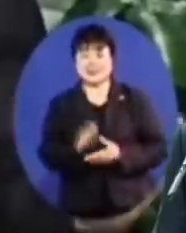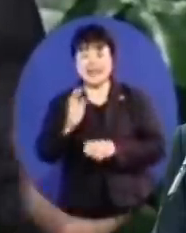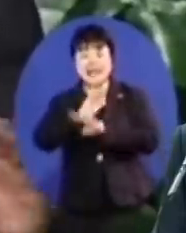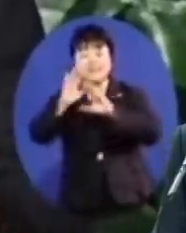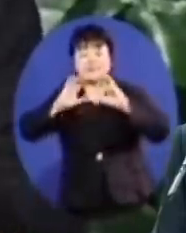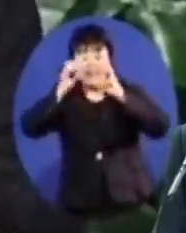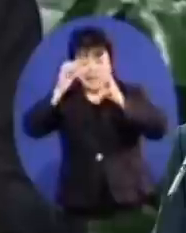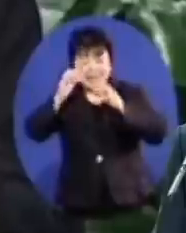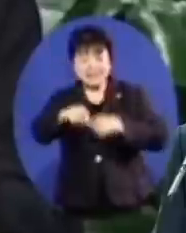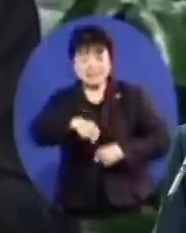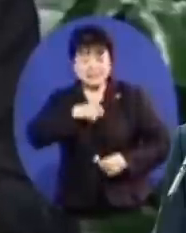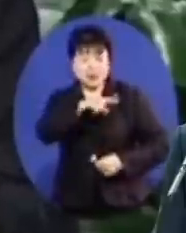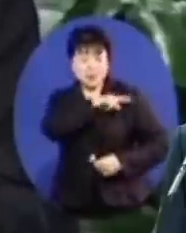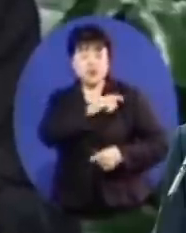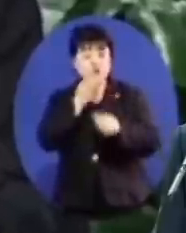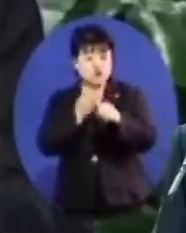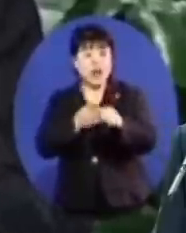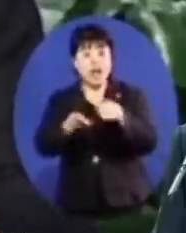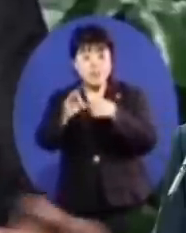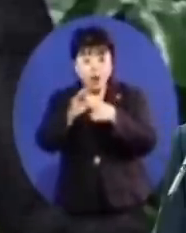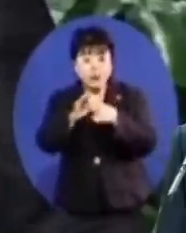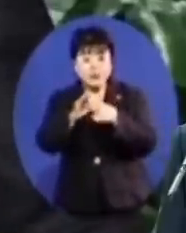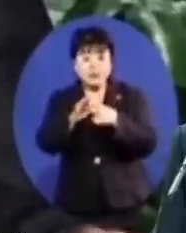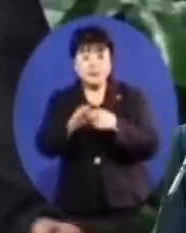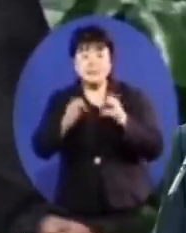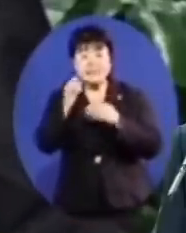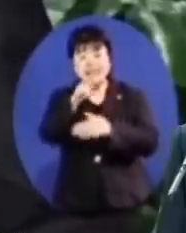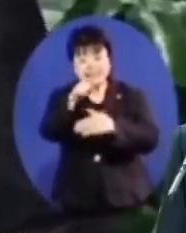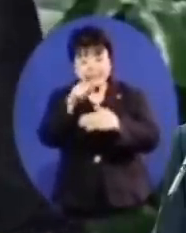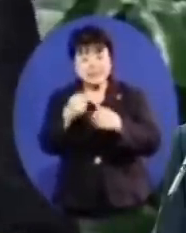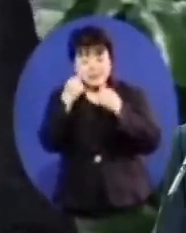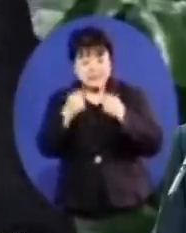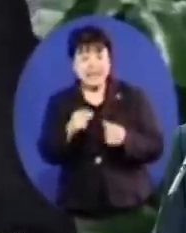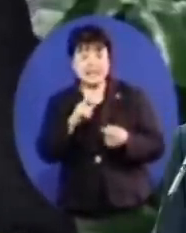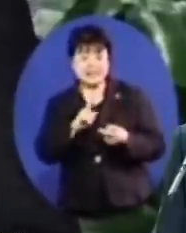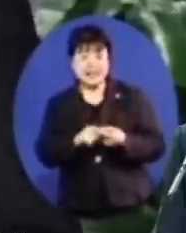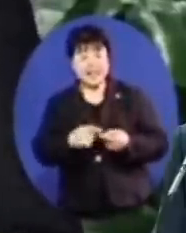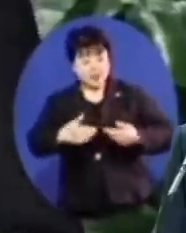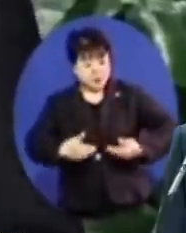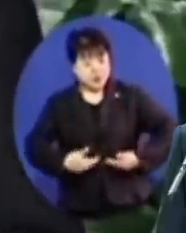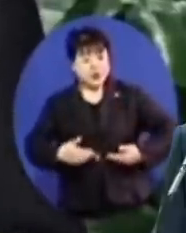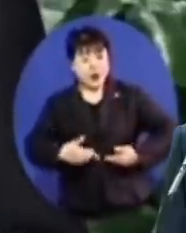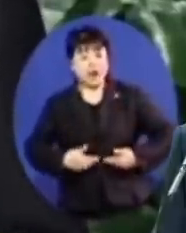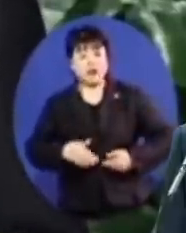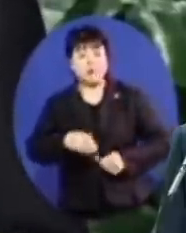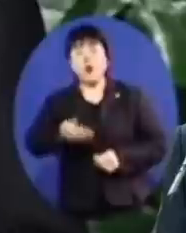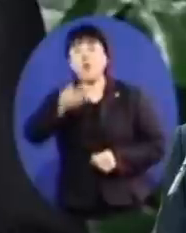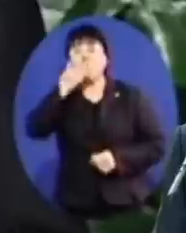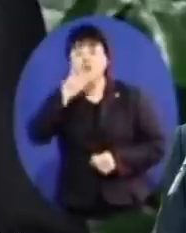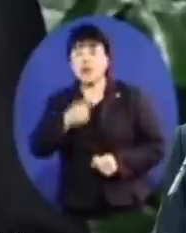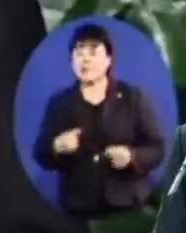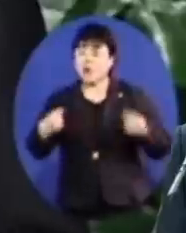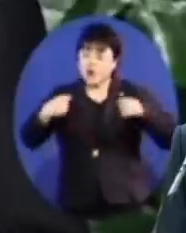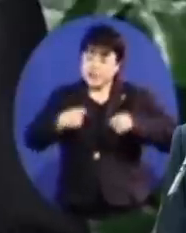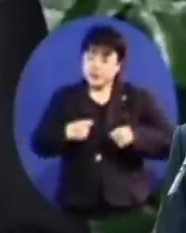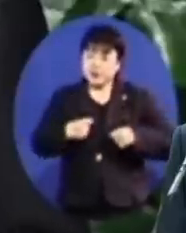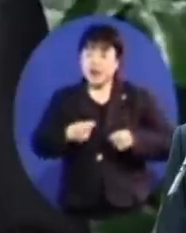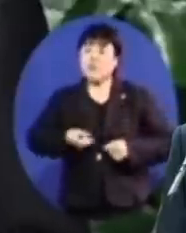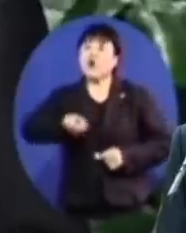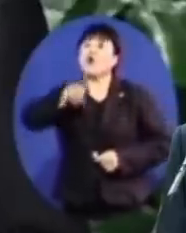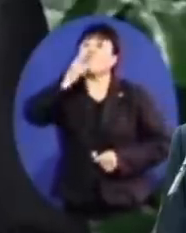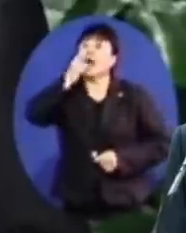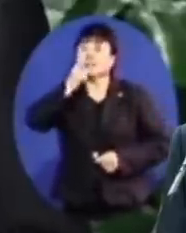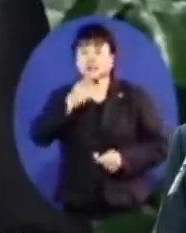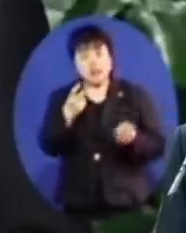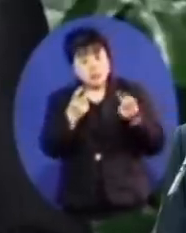하늘나라와 하늘의 의를 먼저 구하면 그 이 세상에 사는 데서 우리가 필요한 무엇을 먹을까, 무엇을 입을까, 무엇을 마실까,